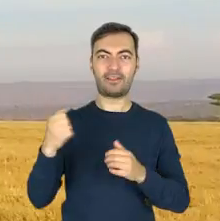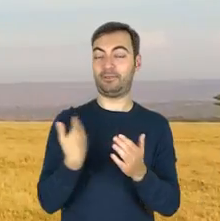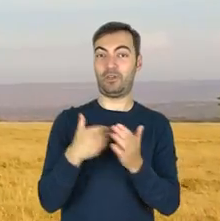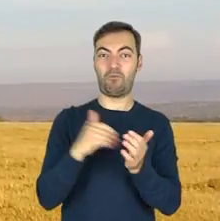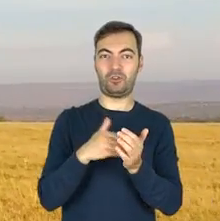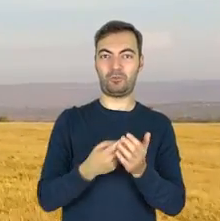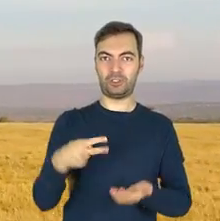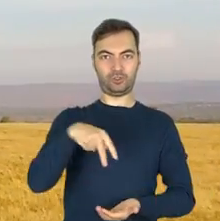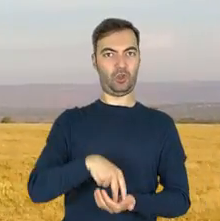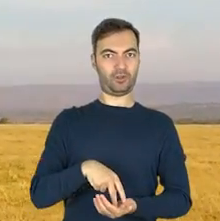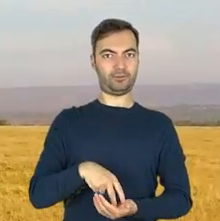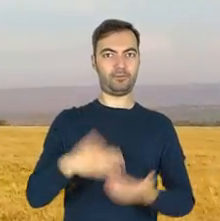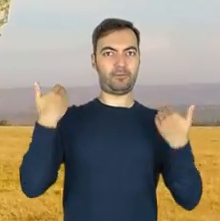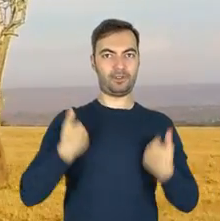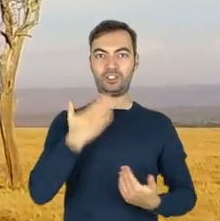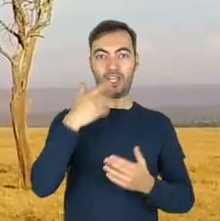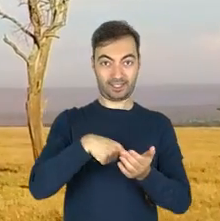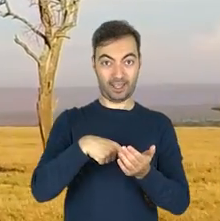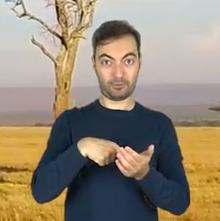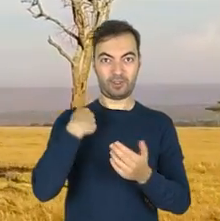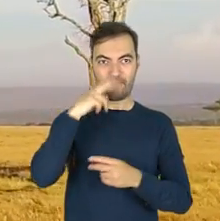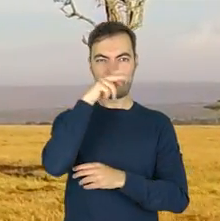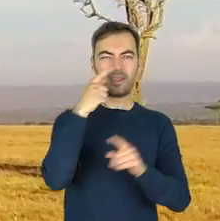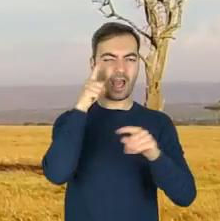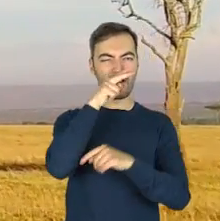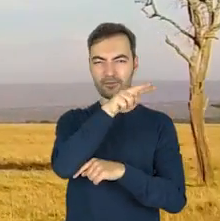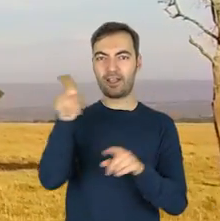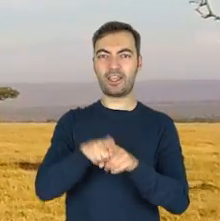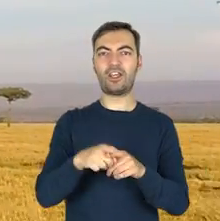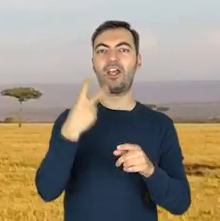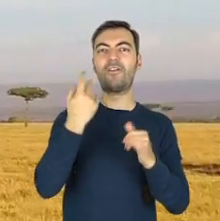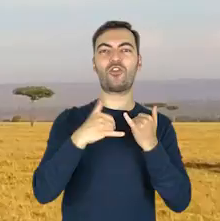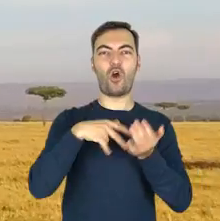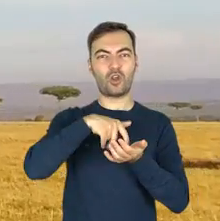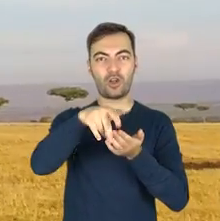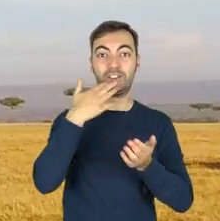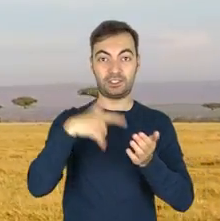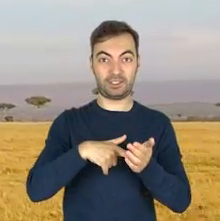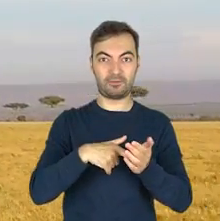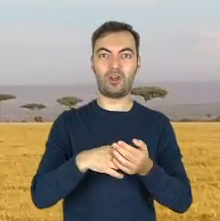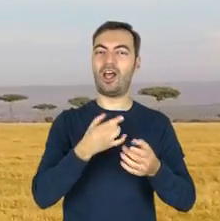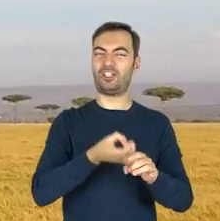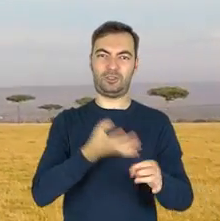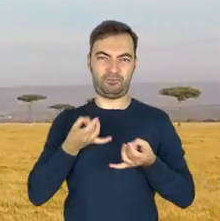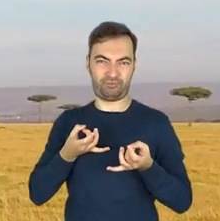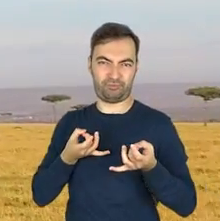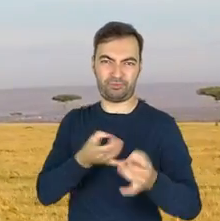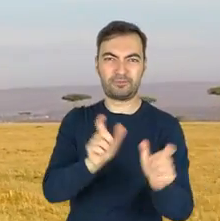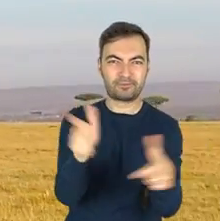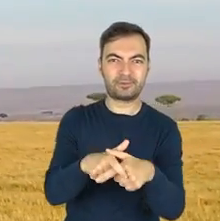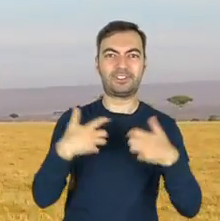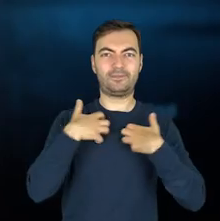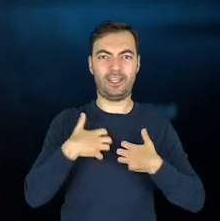wyprostowana, bo ona pozwalała dalej widzieć, i poruszanie się na dwóch nogach, bo to pozwala biegać za uciekającą zwierzyną